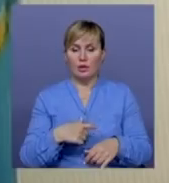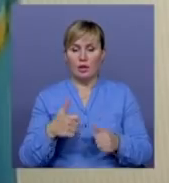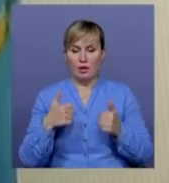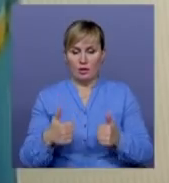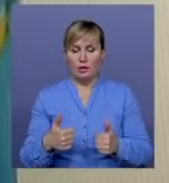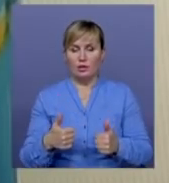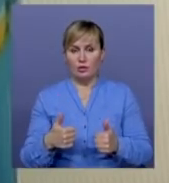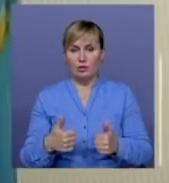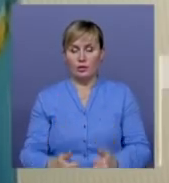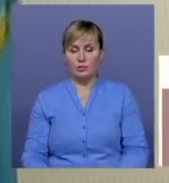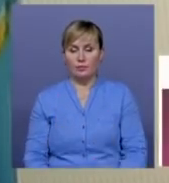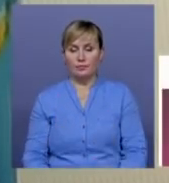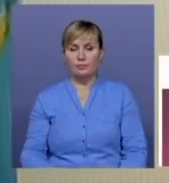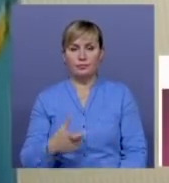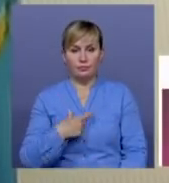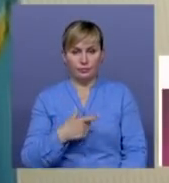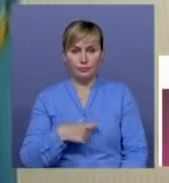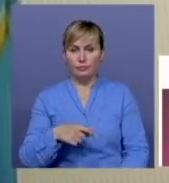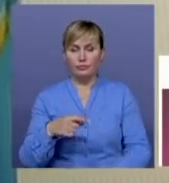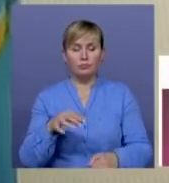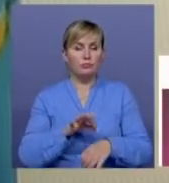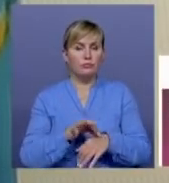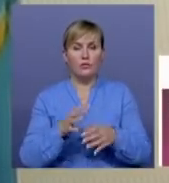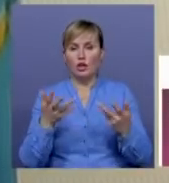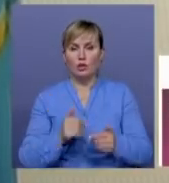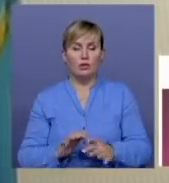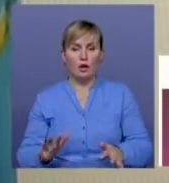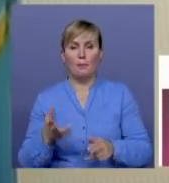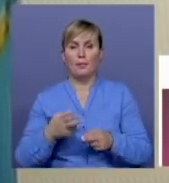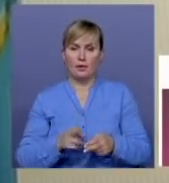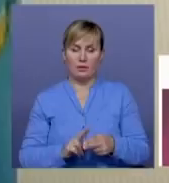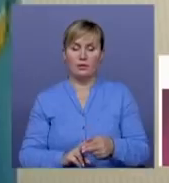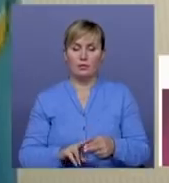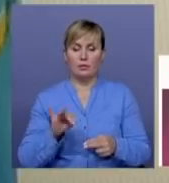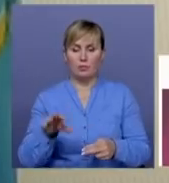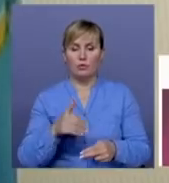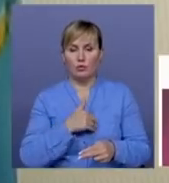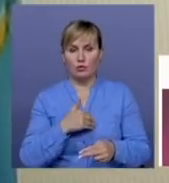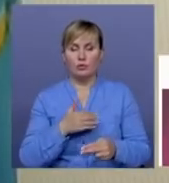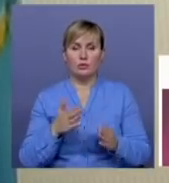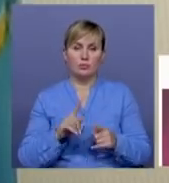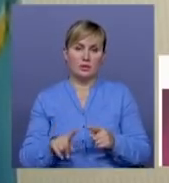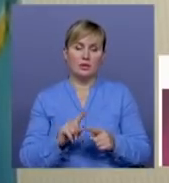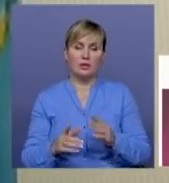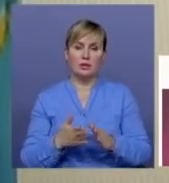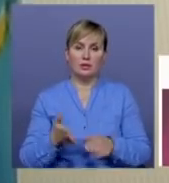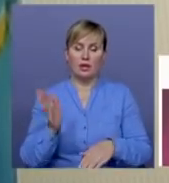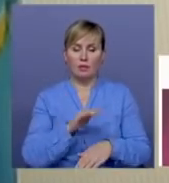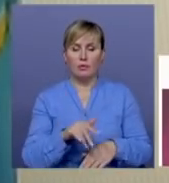хорошо, они себя больными не считают. Поэтому, конечно, им хочется быстрее домой, но мы